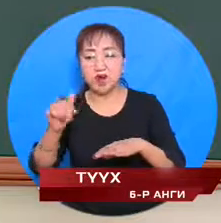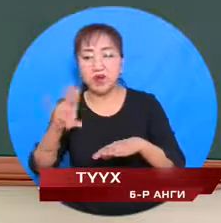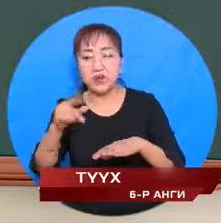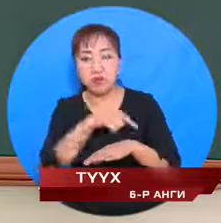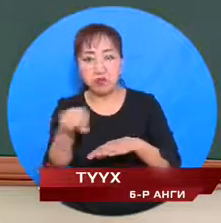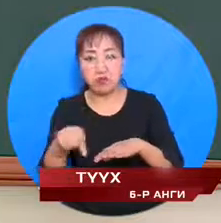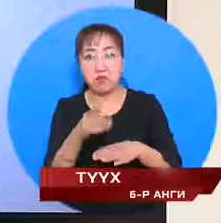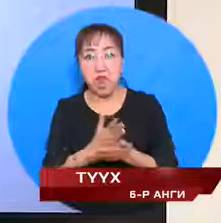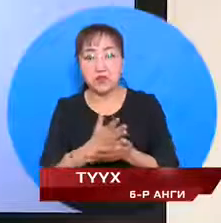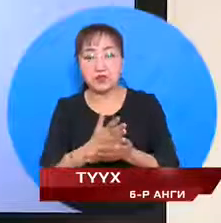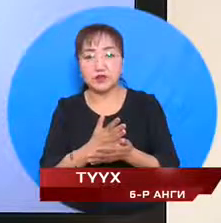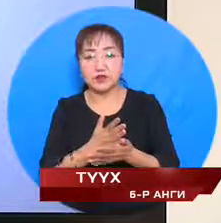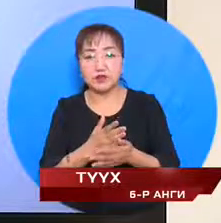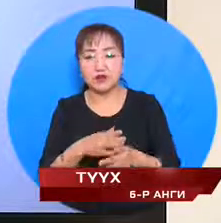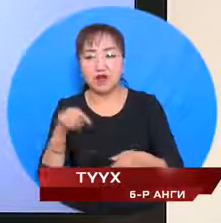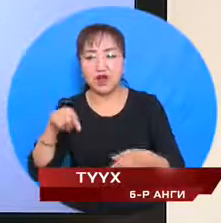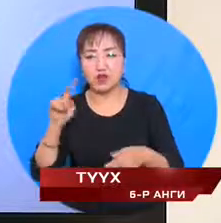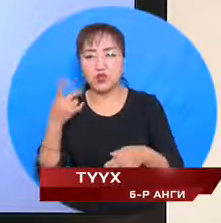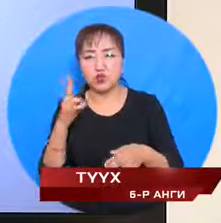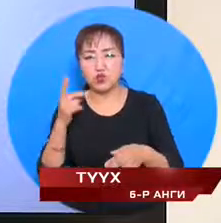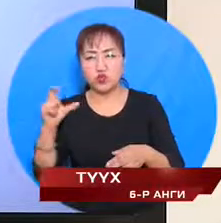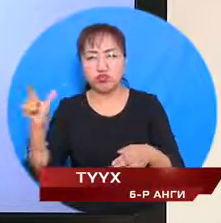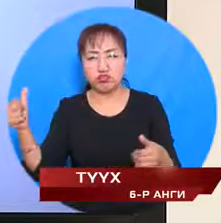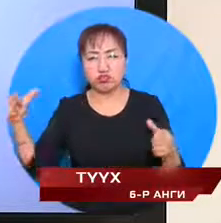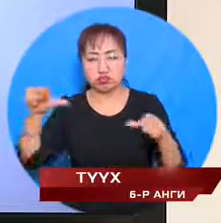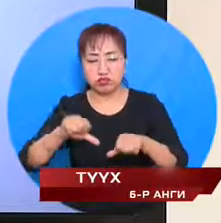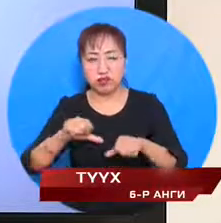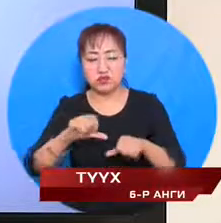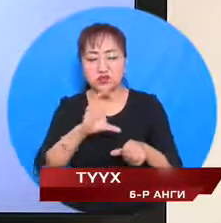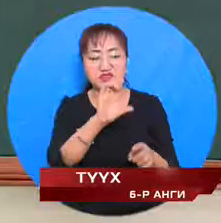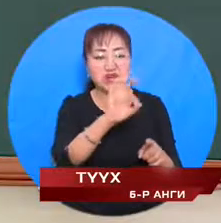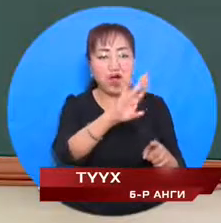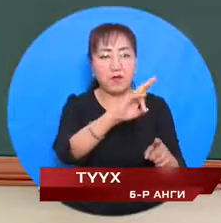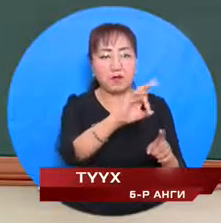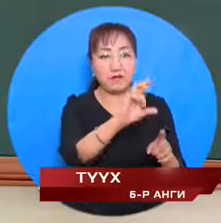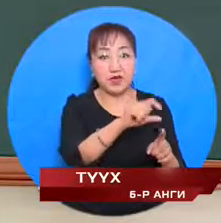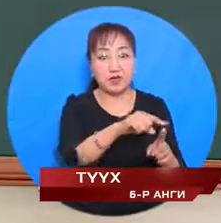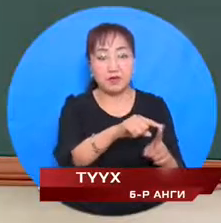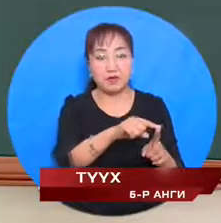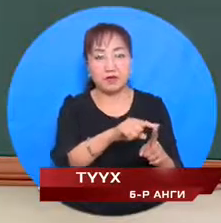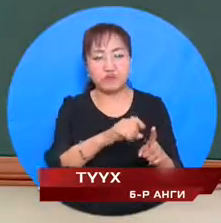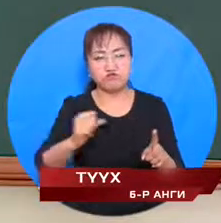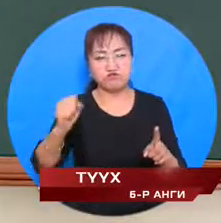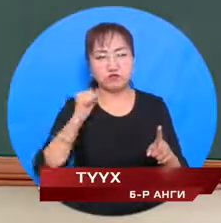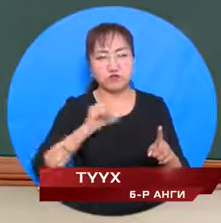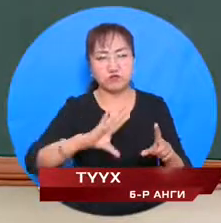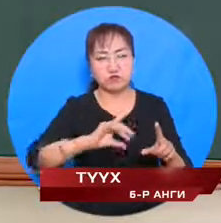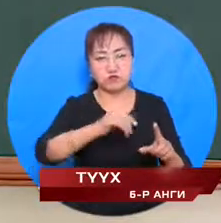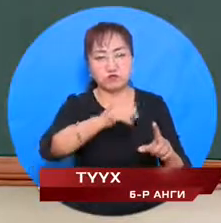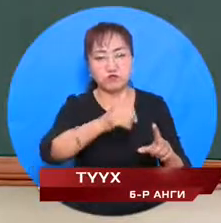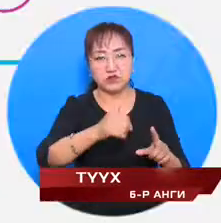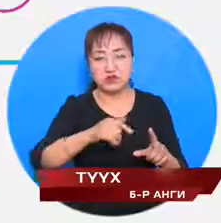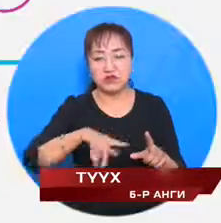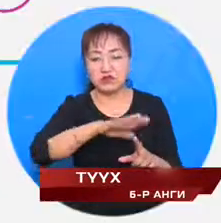хүннүү улсын хүчин дорой буюу суларч эхлэх үед Сямби хөвгтн бол тухайн овг аймагуудыг нэгтгэн захирснараа юм